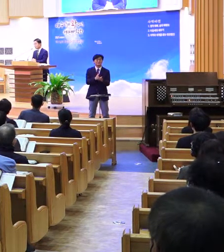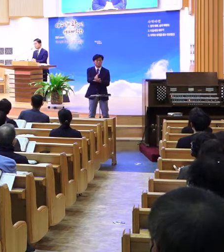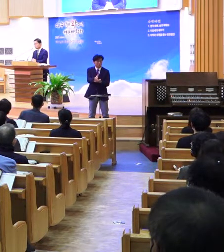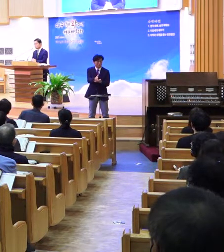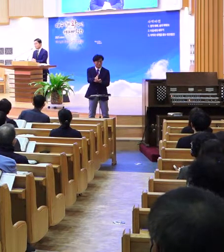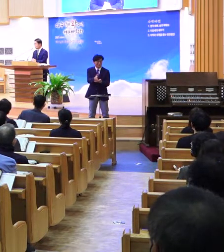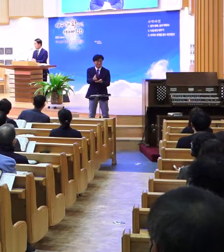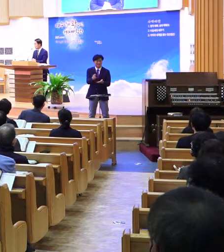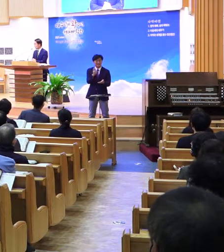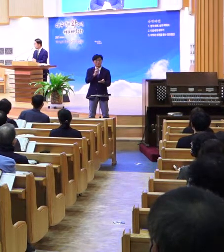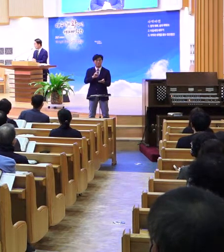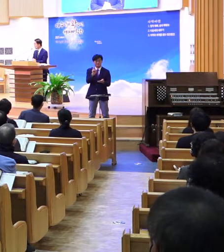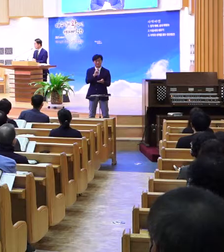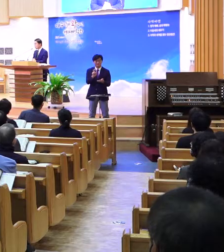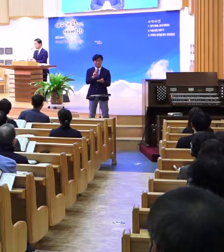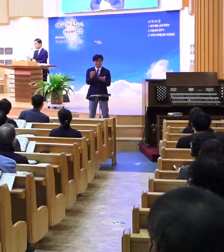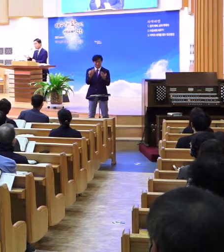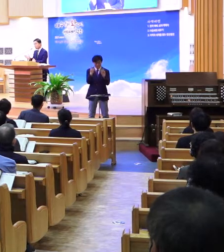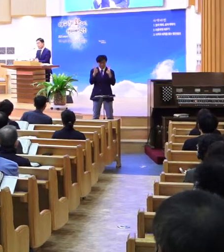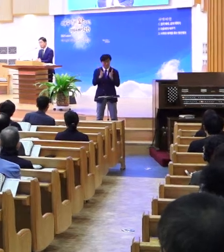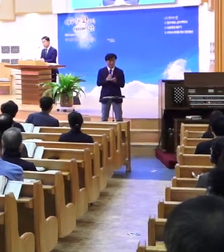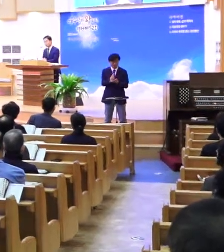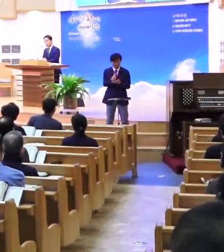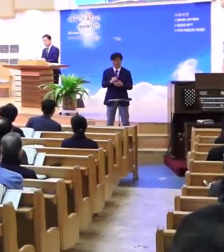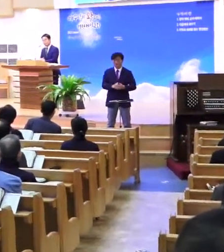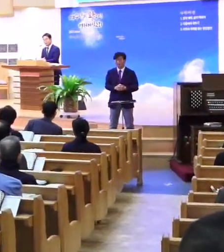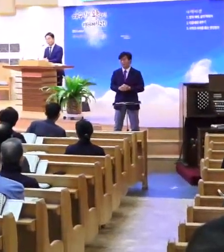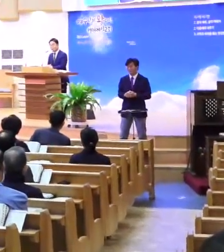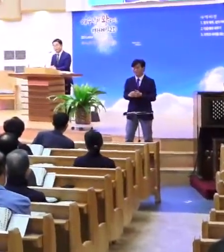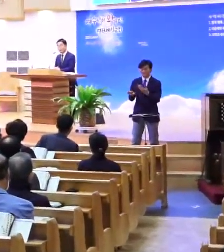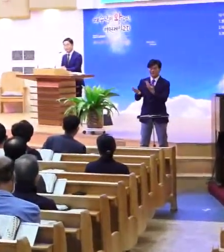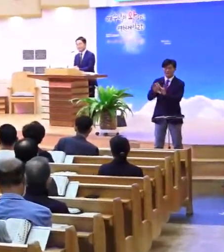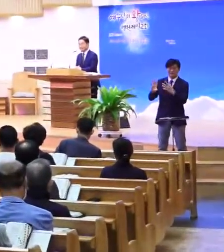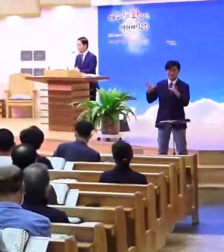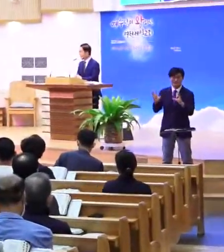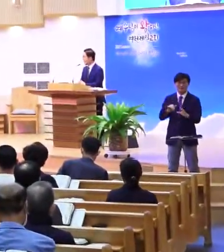이런 청년들 세계적인 연주자들입니다.